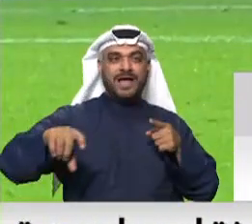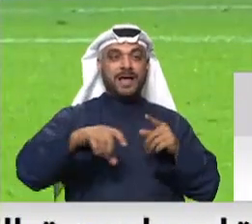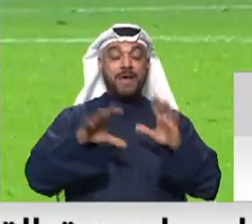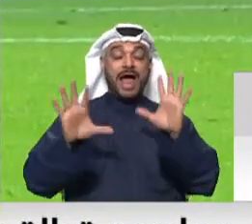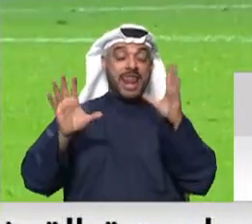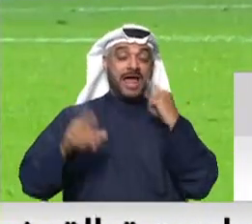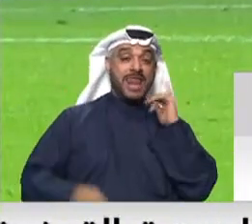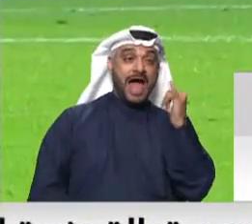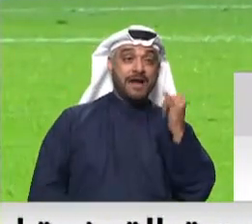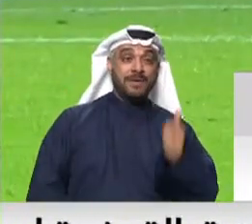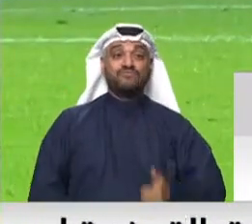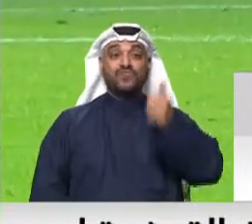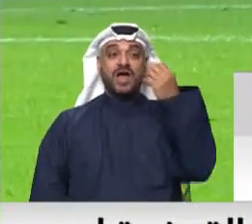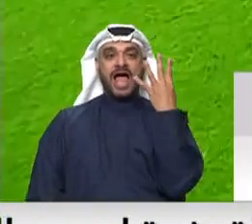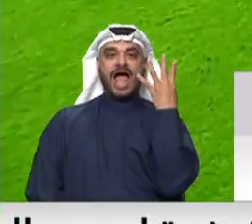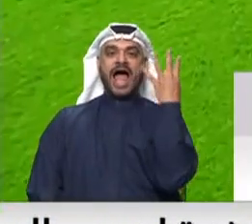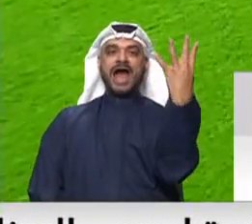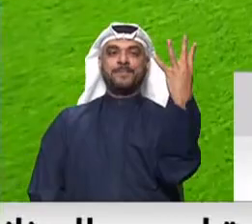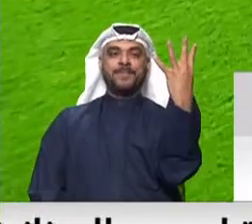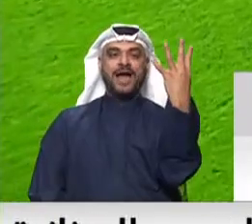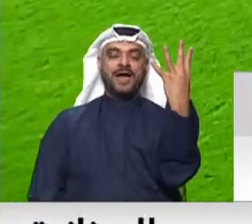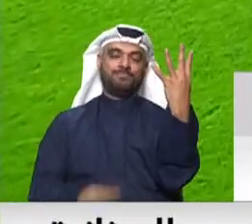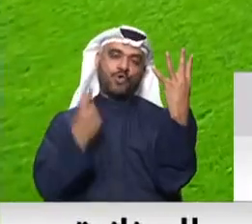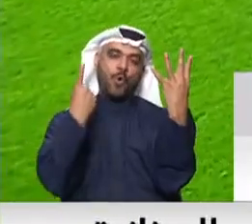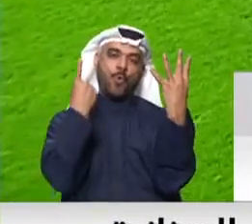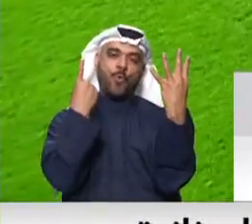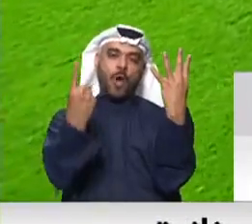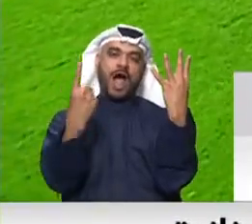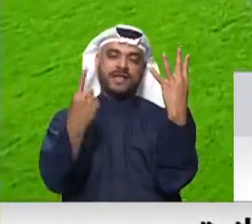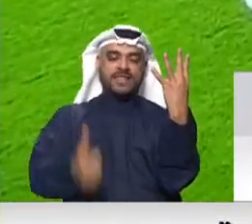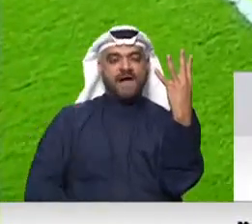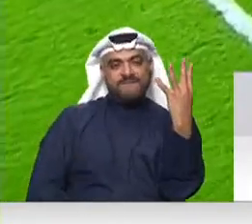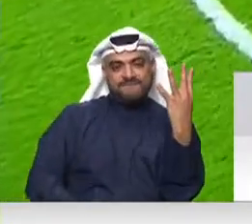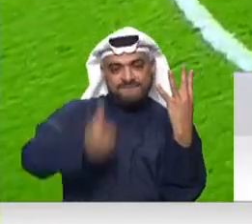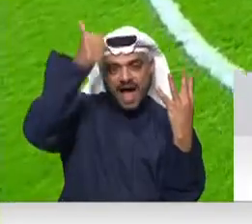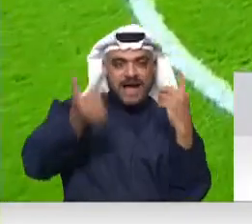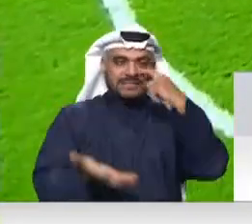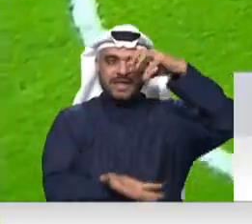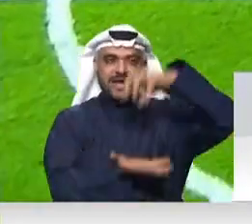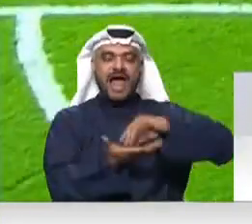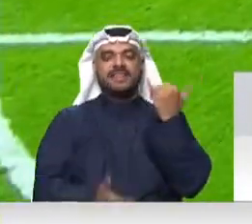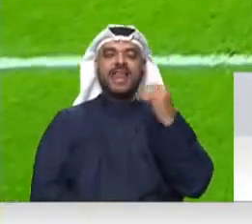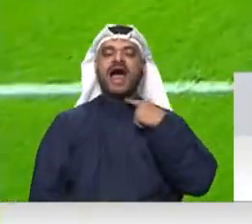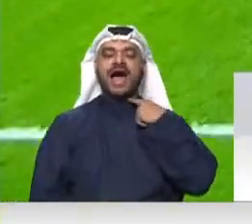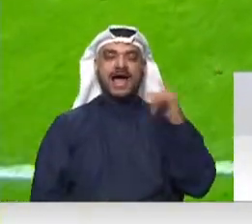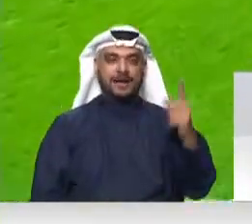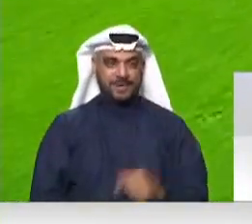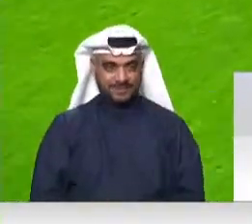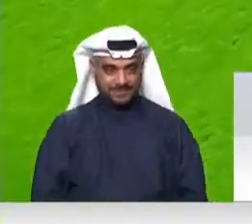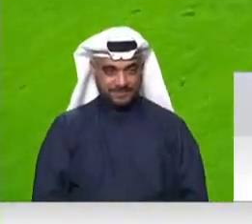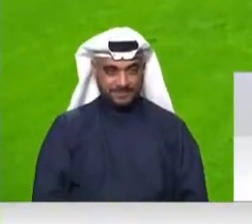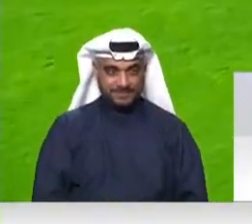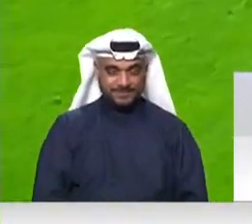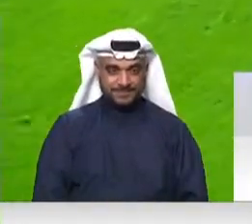المواجهة بأربعة مقابل واحد حاسم العربي اللقب بالركلة الترجيحية.